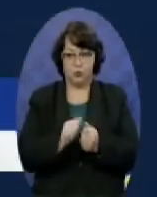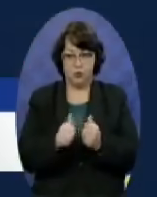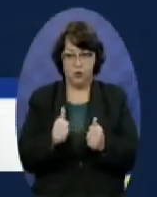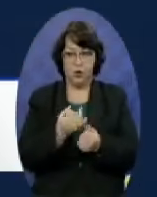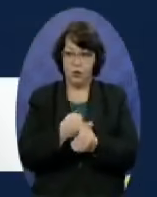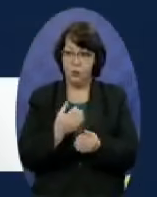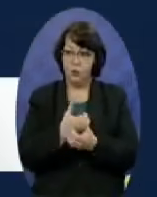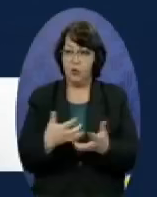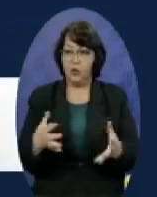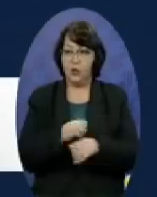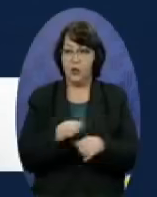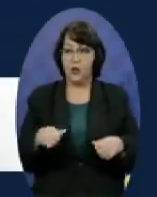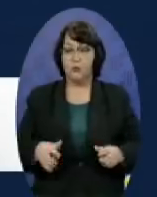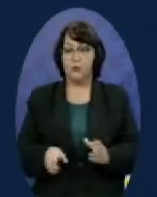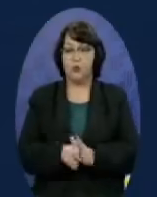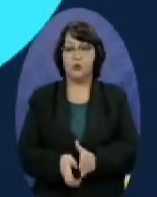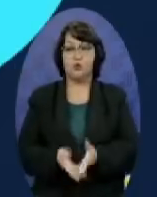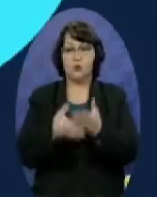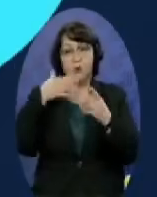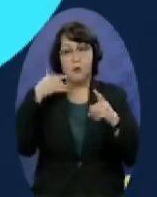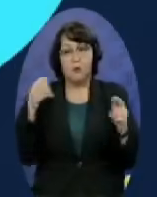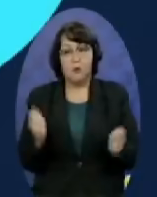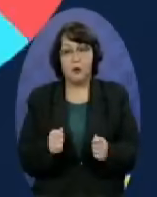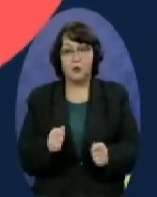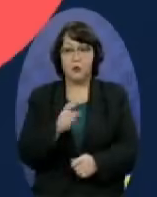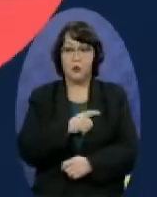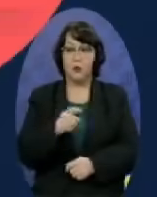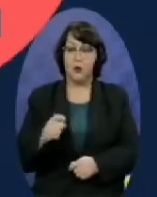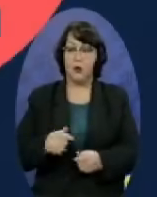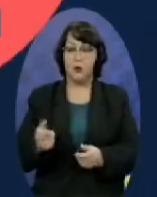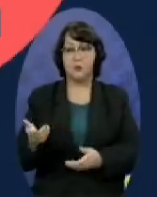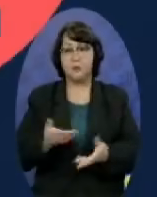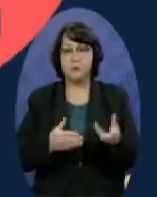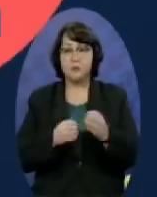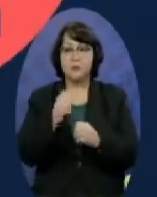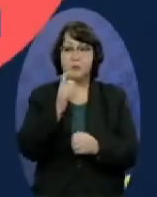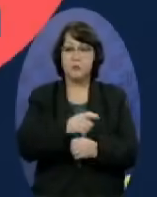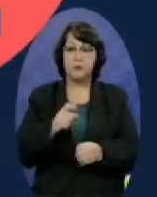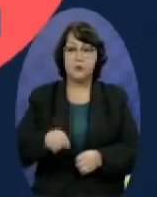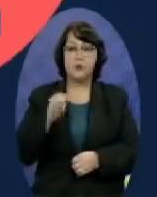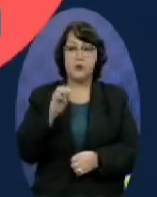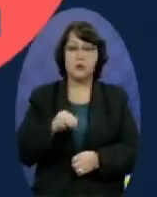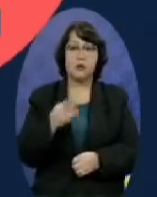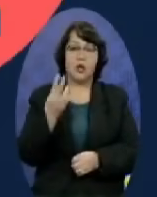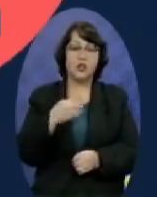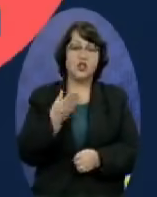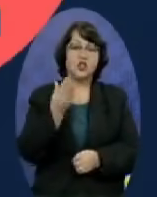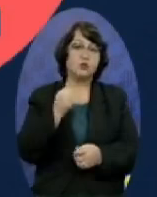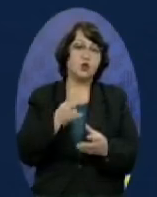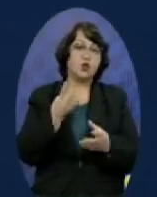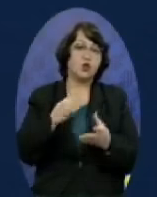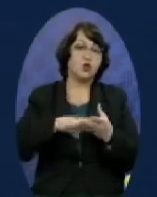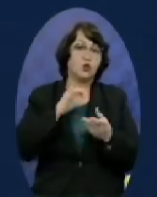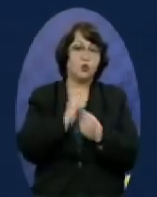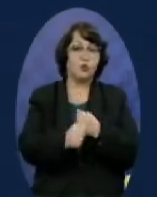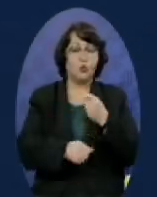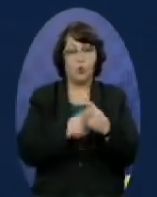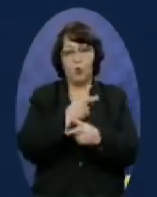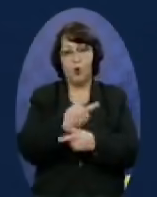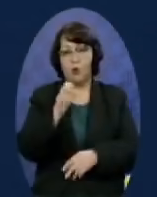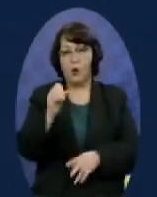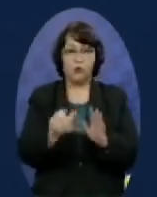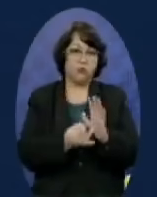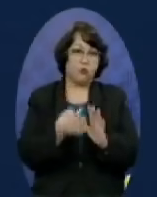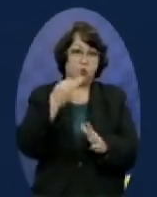иргэнд боломж олгосон малчин хуваарийн хөдөлмөр эрхлэгчийн тэтгэврийн даатгалын шимтгэлийг нөхөн төлүүлэх тухай хуулийг 2017 онд баталж